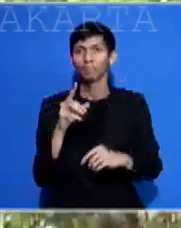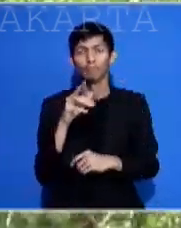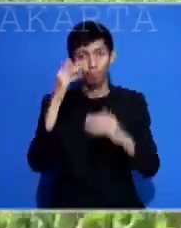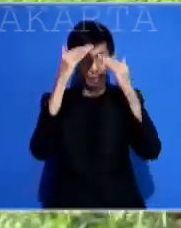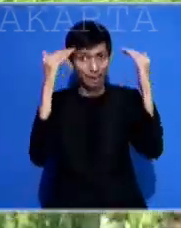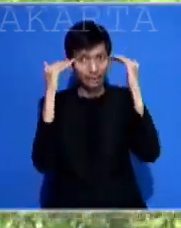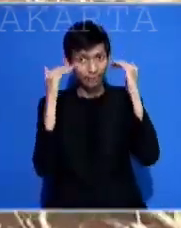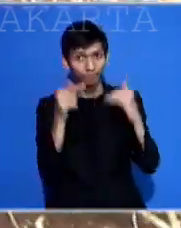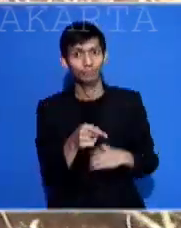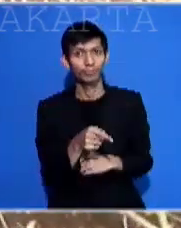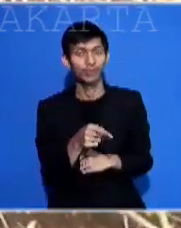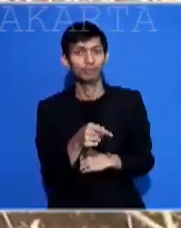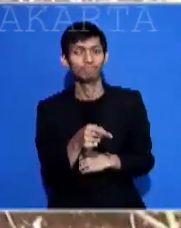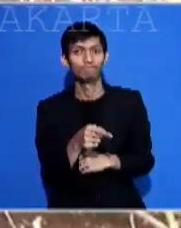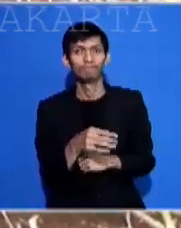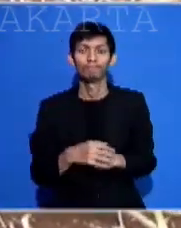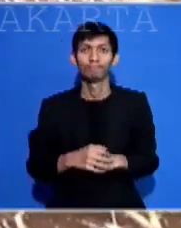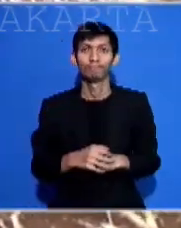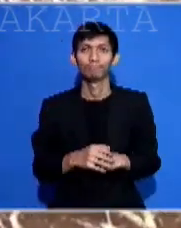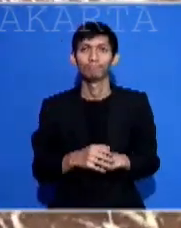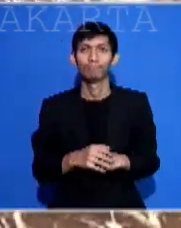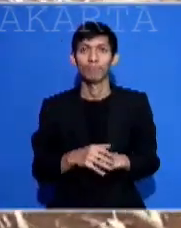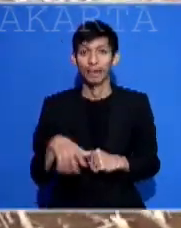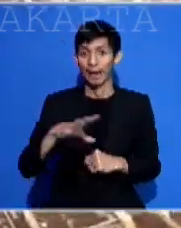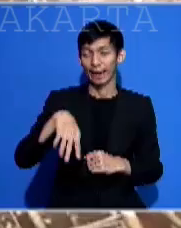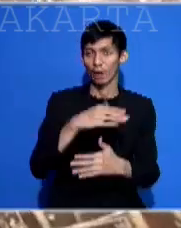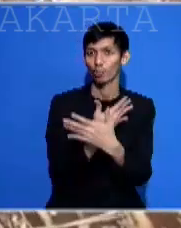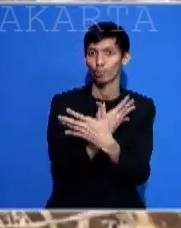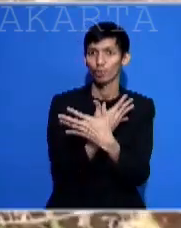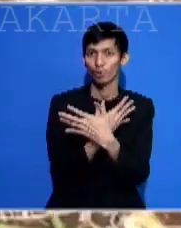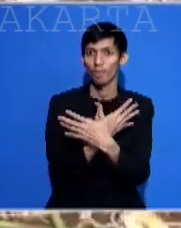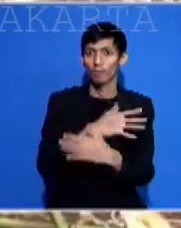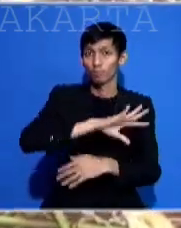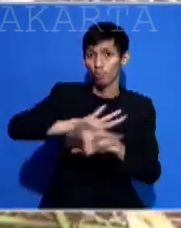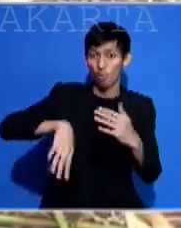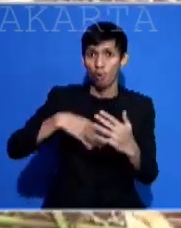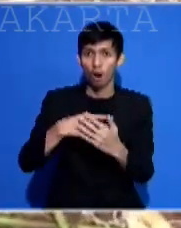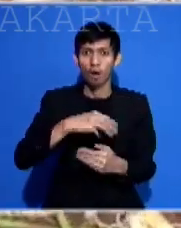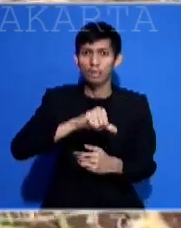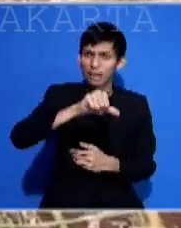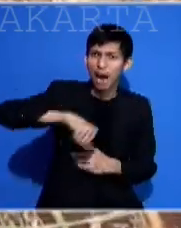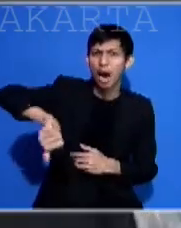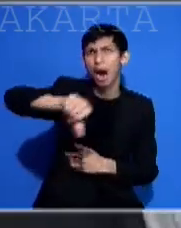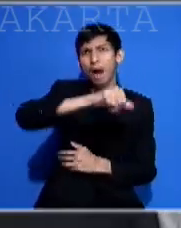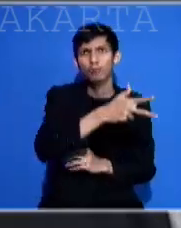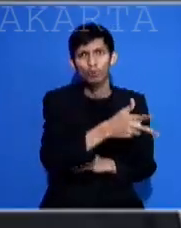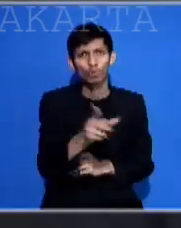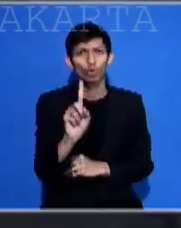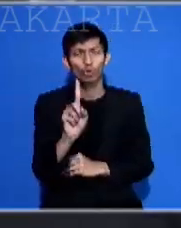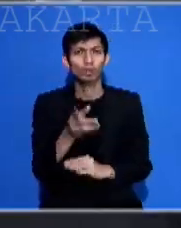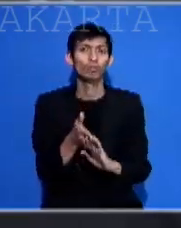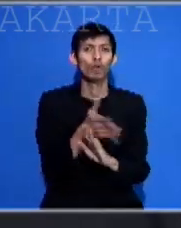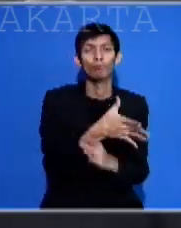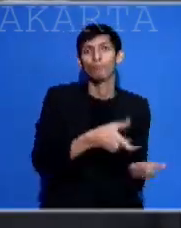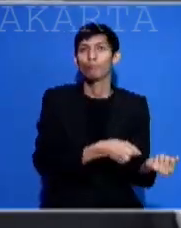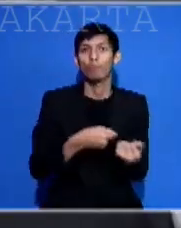Pule Kalurahan Ngloro Saptosari kedah nelesi lahanipun langkung rumiyin sadaringipun manen kacang brolipun.